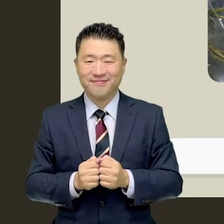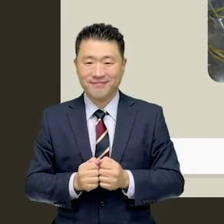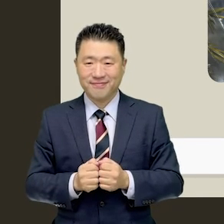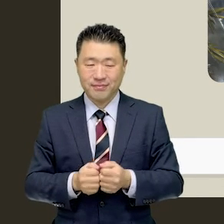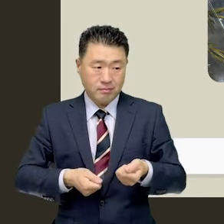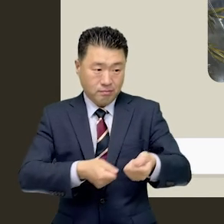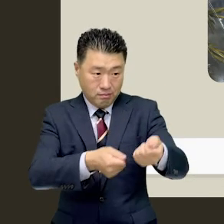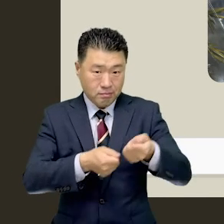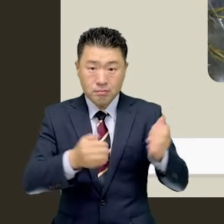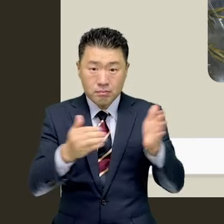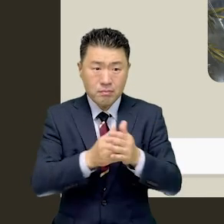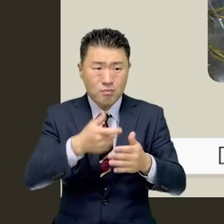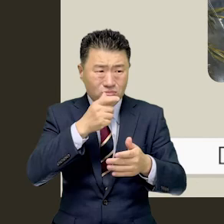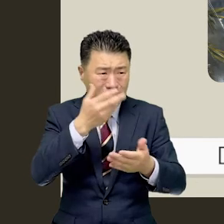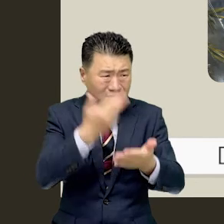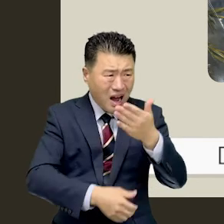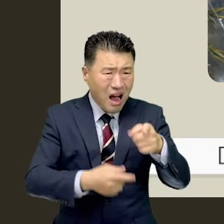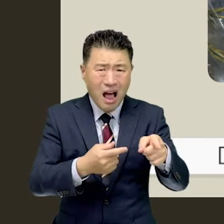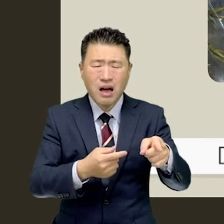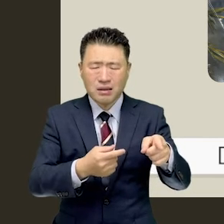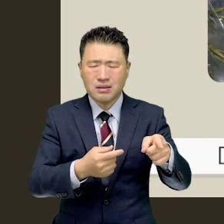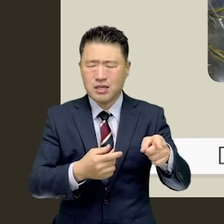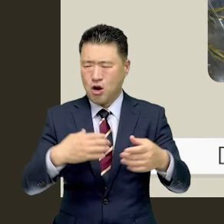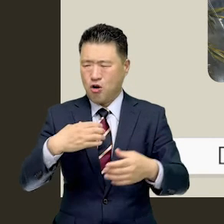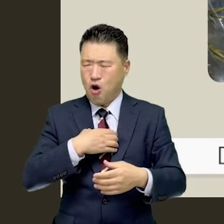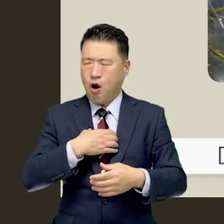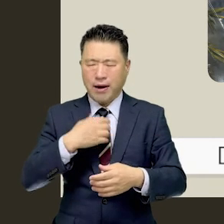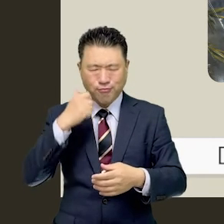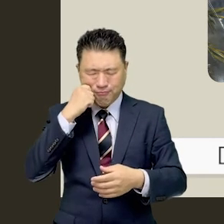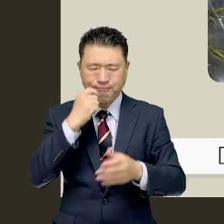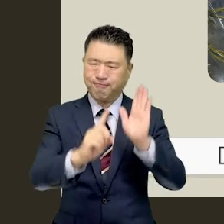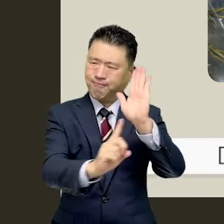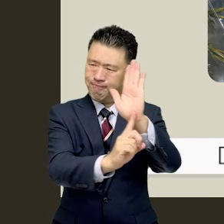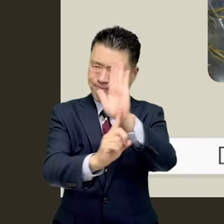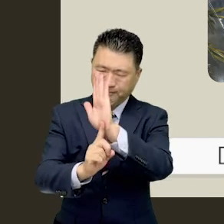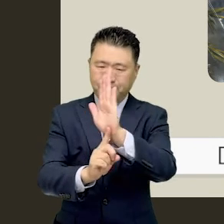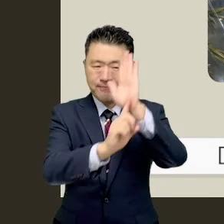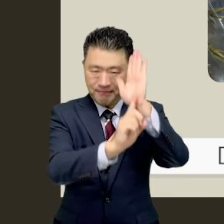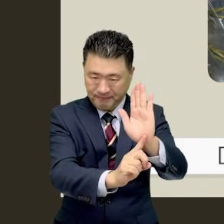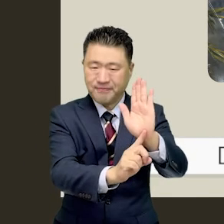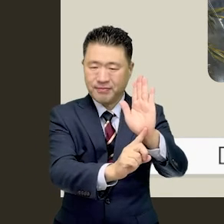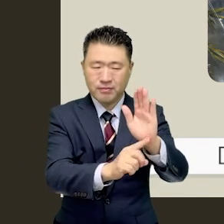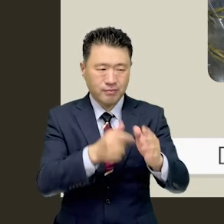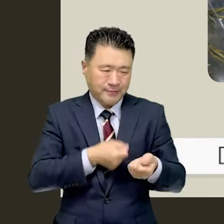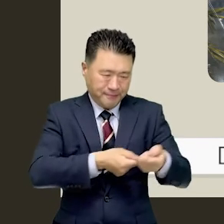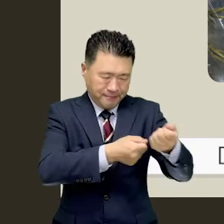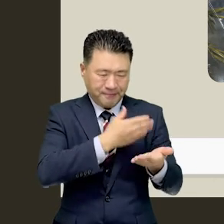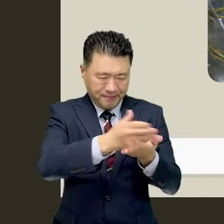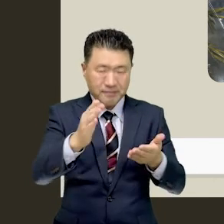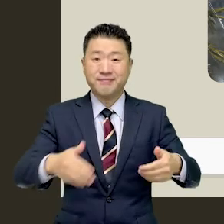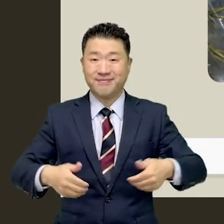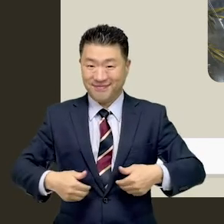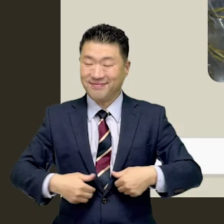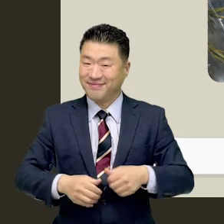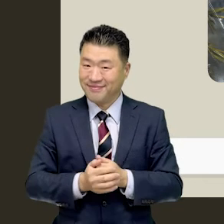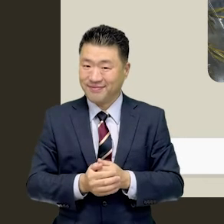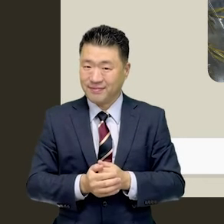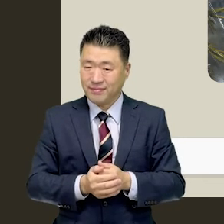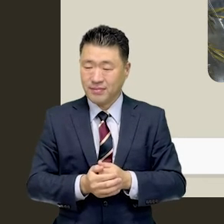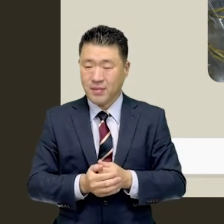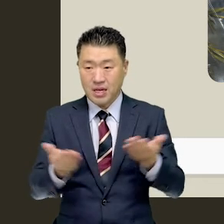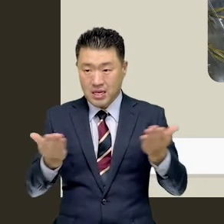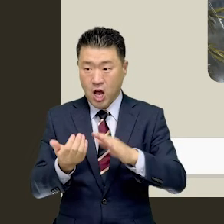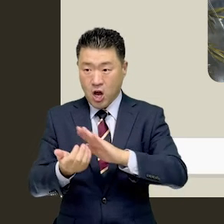청소 후 남아있는 물기가 있으면 미끄럼 주의 표지판을 설치하고 물기를 제거합니다. 작업 전과